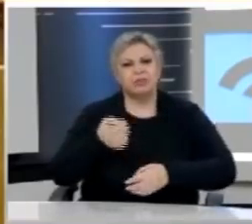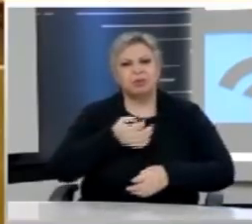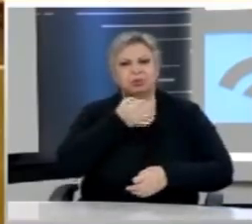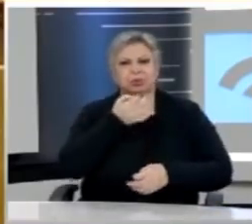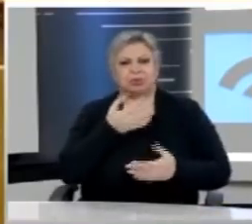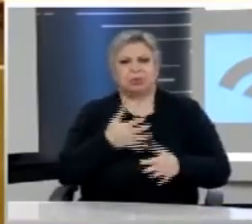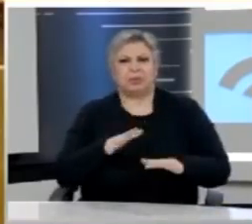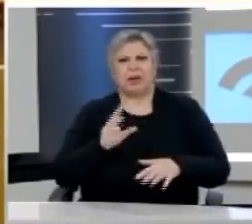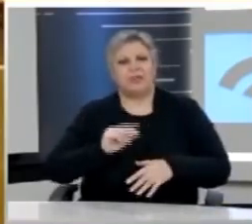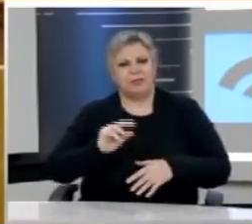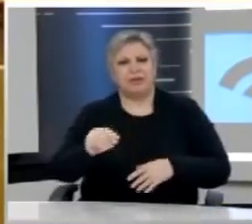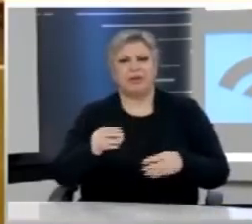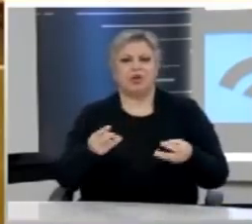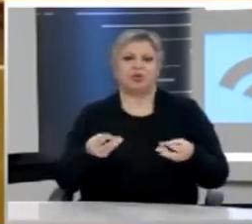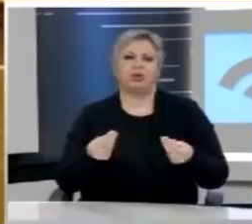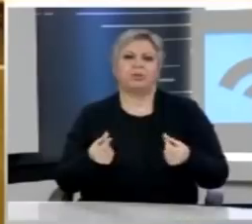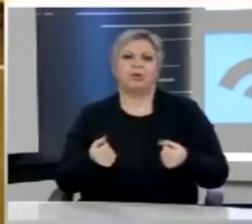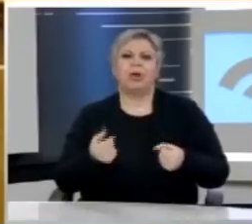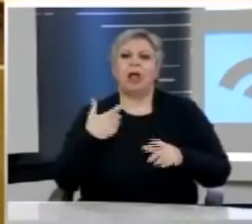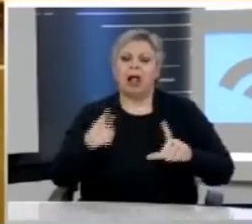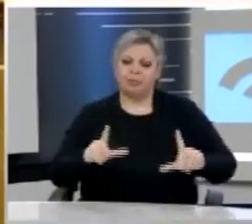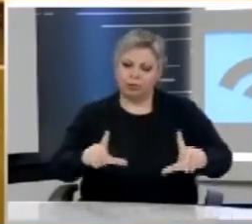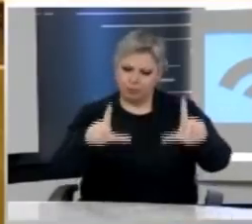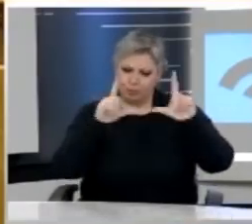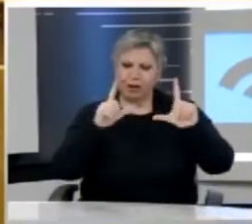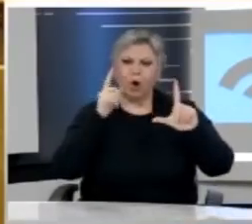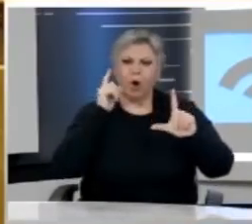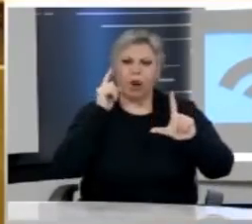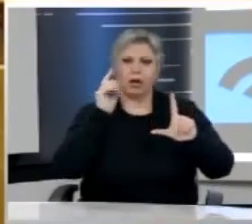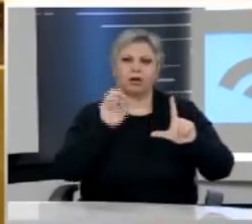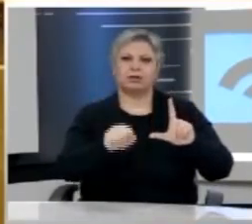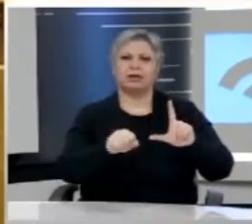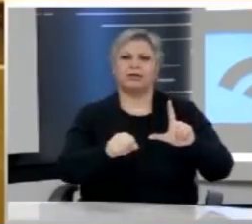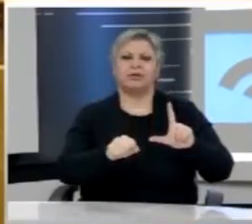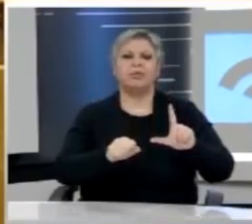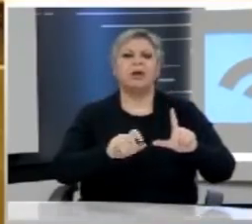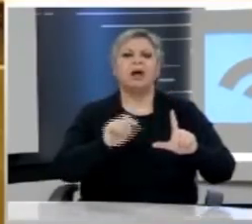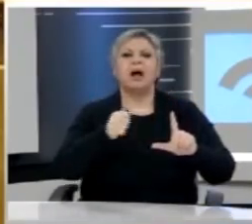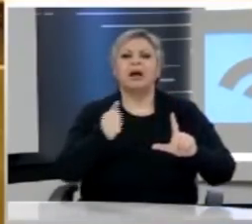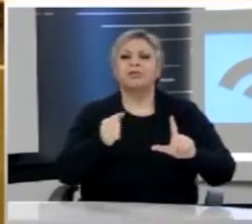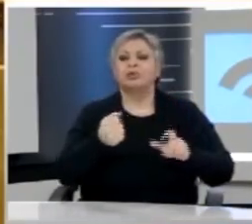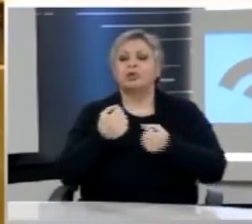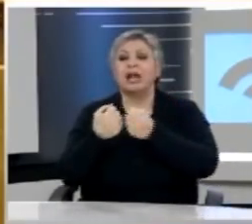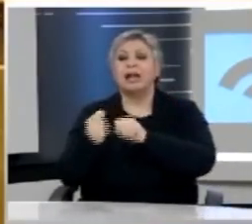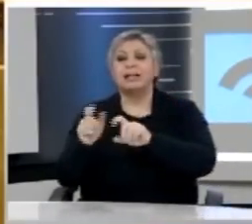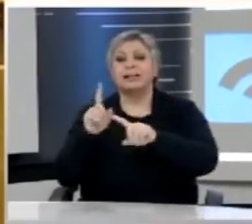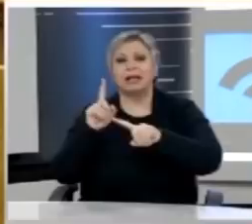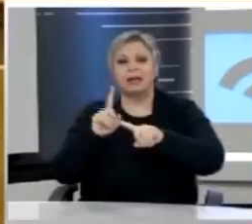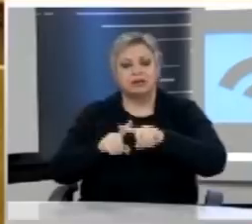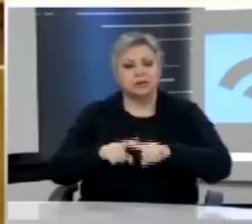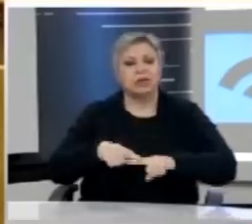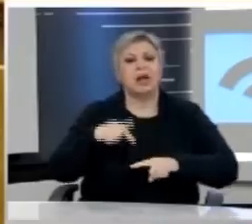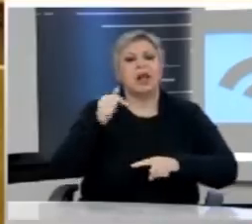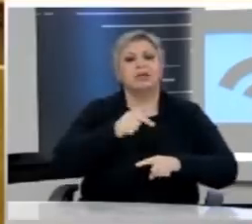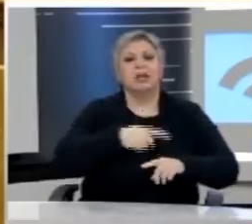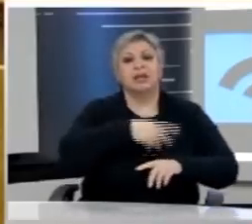βέβαια ότι οι συμμαχίες που φτιάχνετε εκτός από τους ΑΝΕΛ, με σεσημασμένους